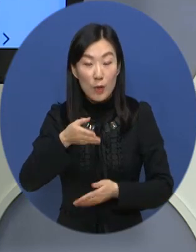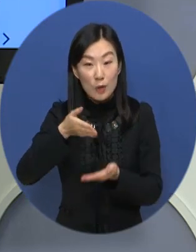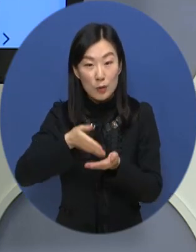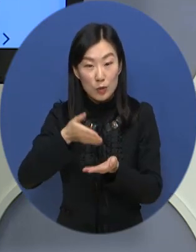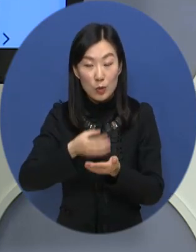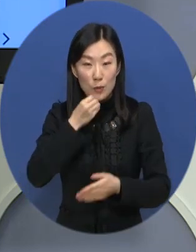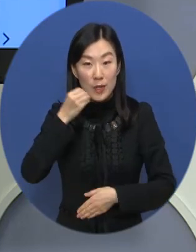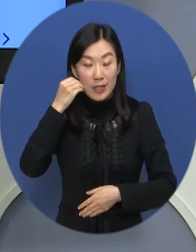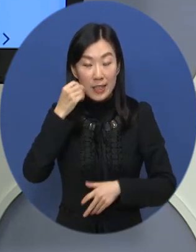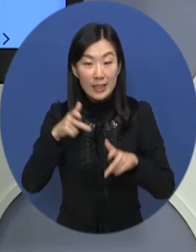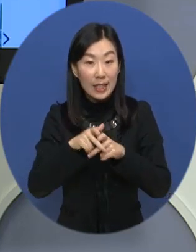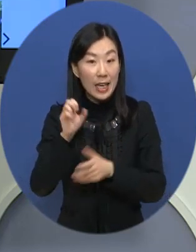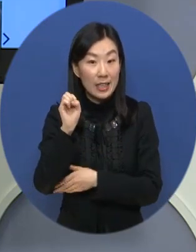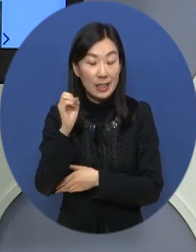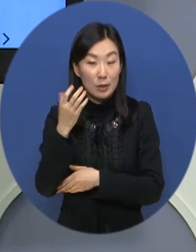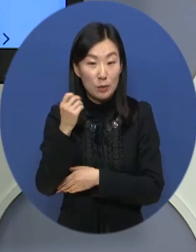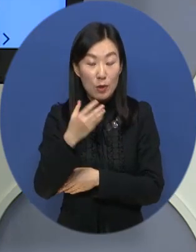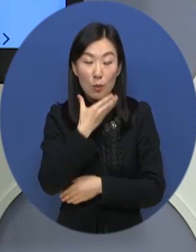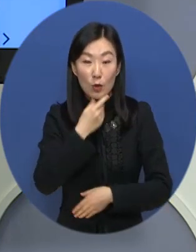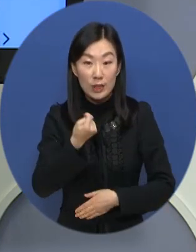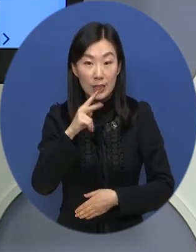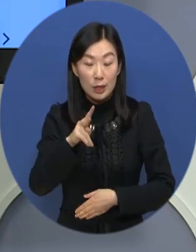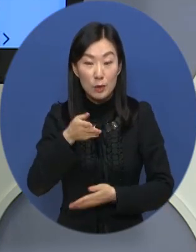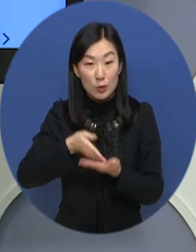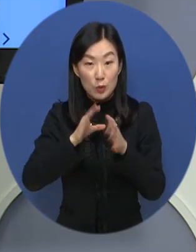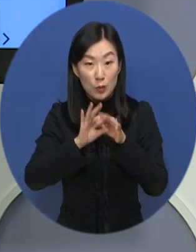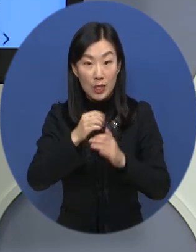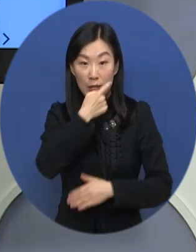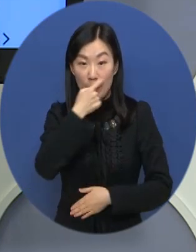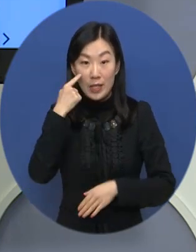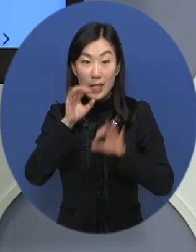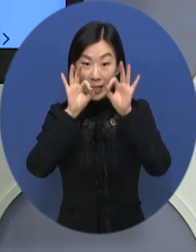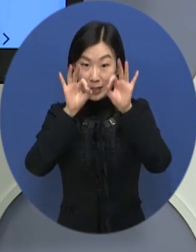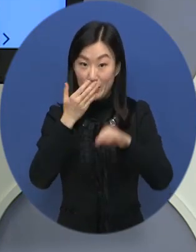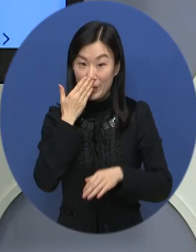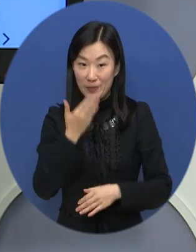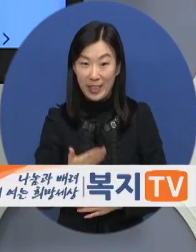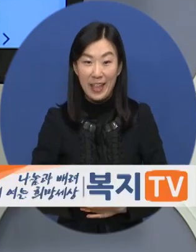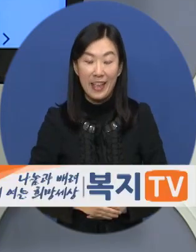웹사이트, 장애인신문,웰페어TV뉴스에서확인할수있습니다 .